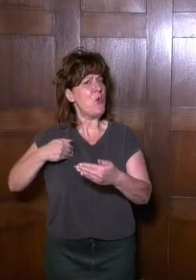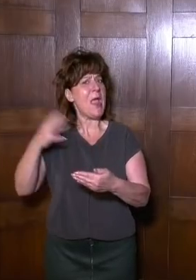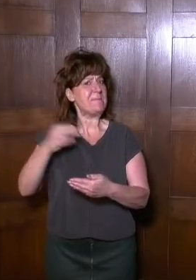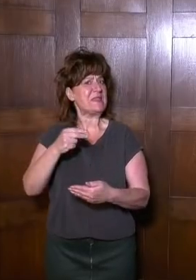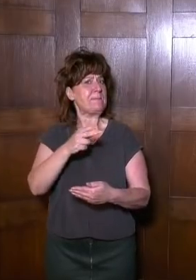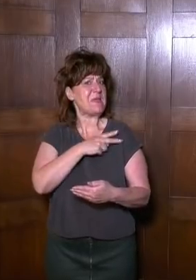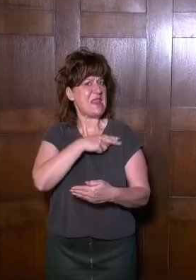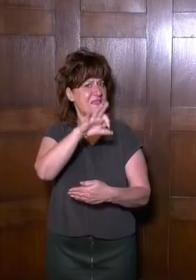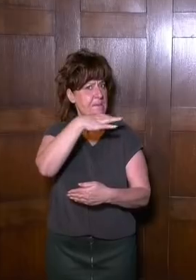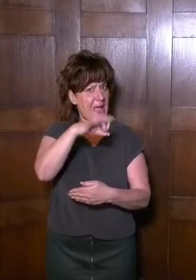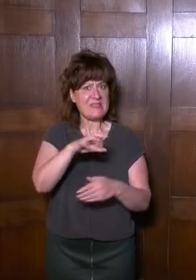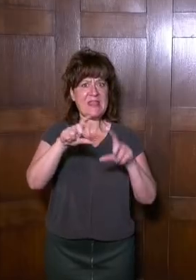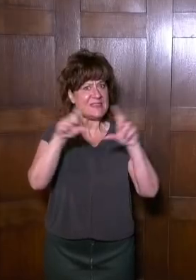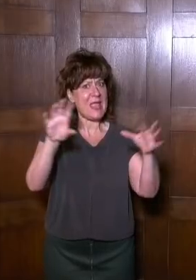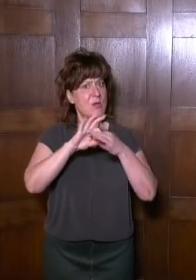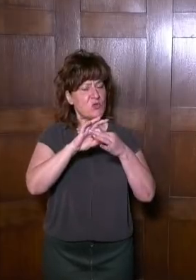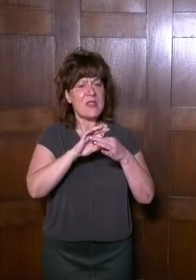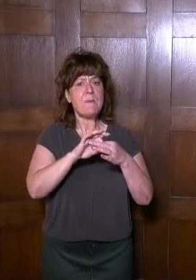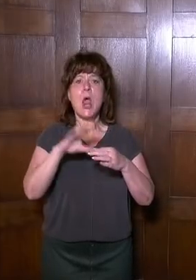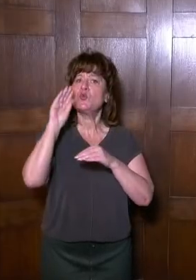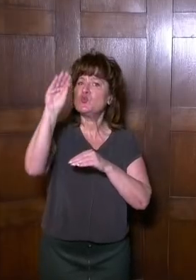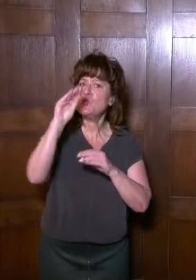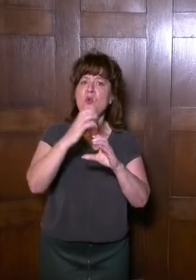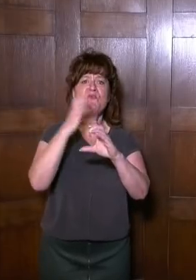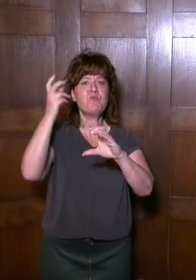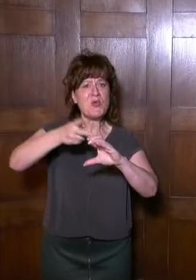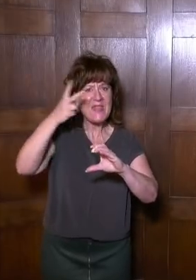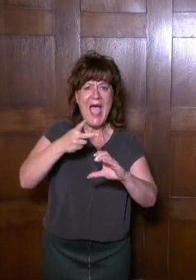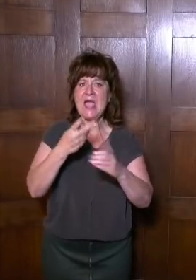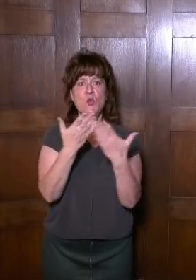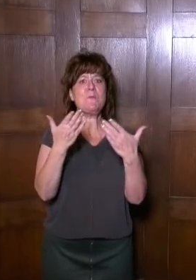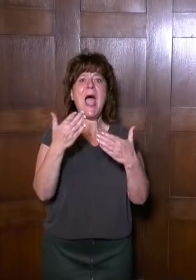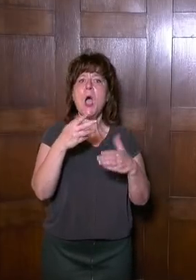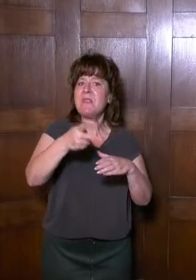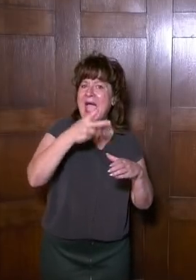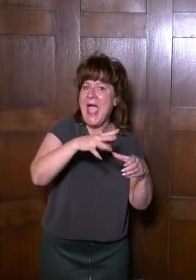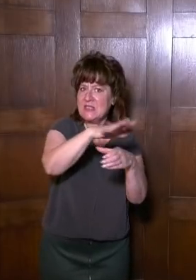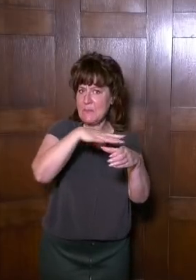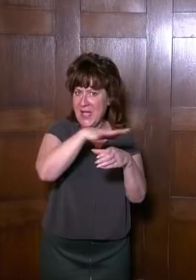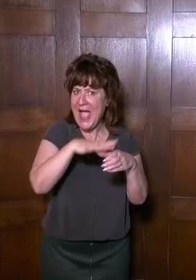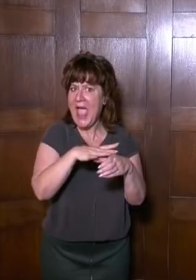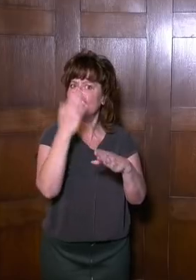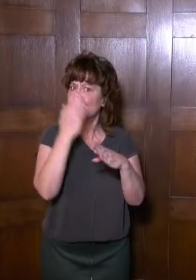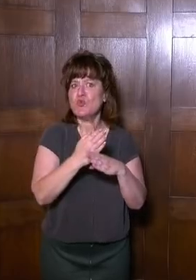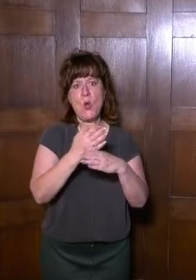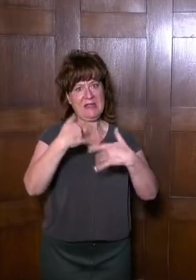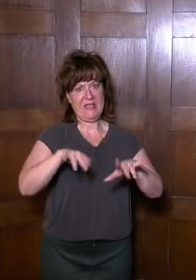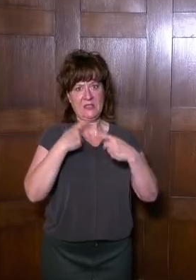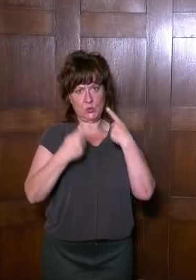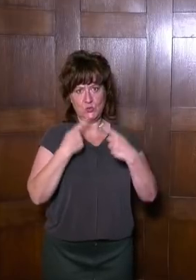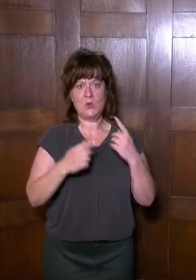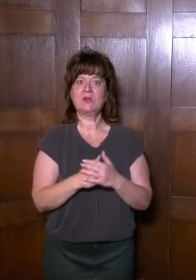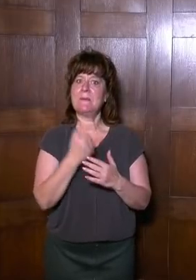die Reisebranche und wie eine zukünftige Busreise aussehen könnte, schon gesprochen. Ich habe zwei kleine Anliegen und dann eine konkrete Frage an den